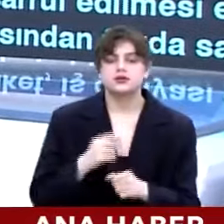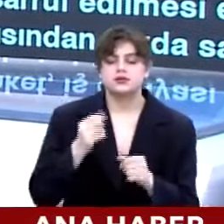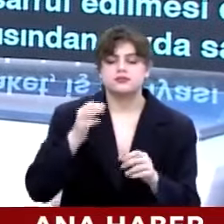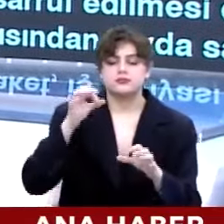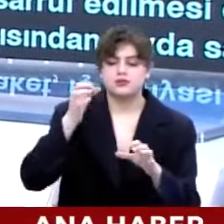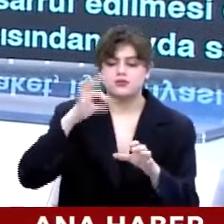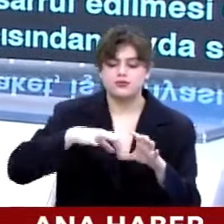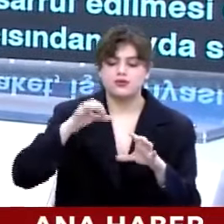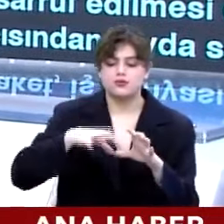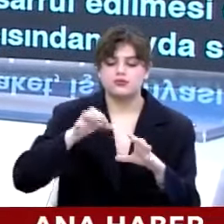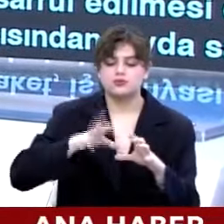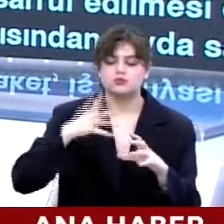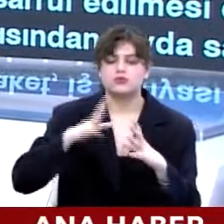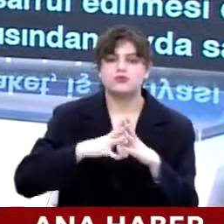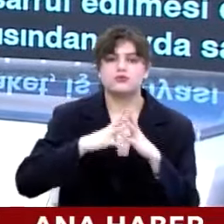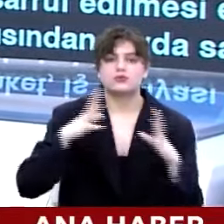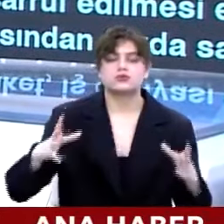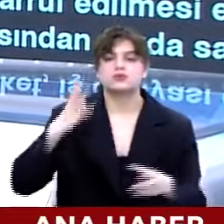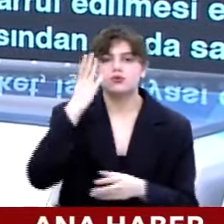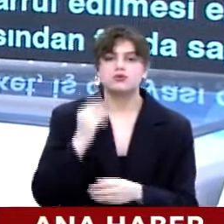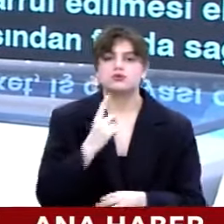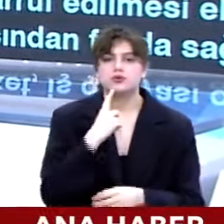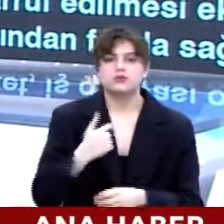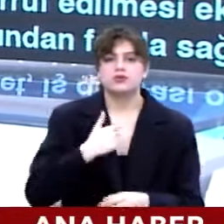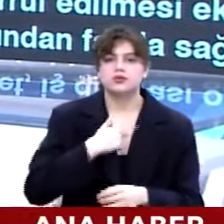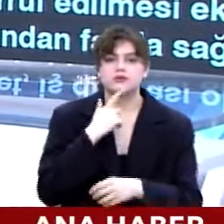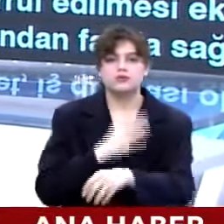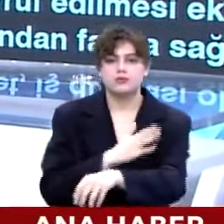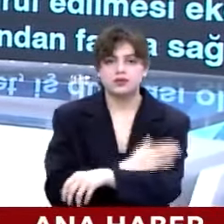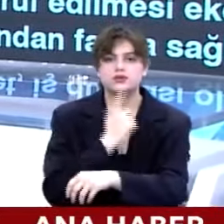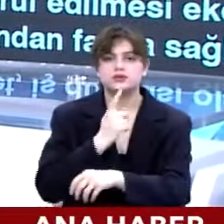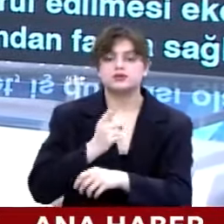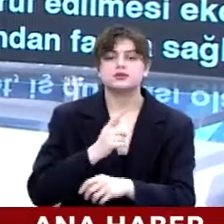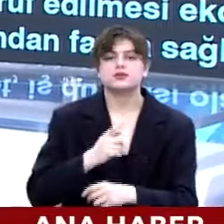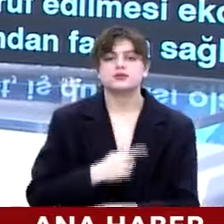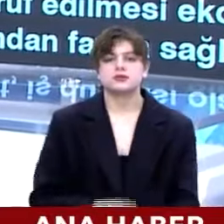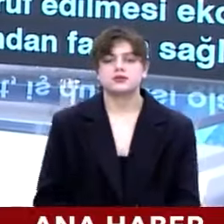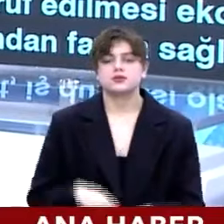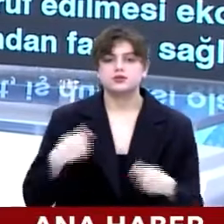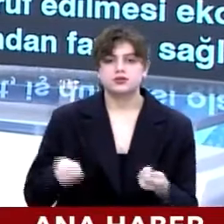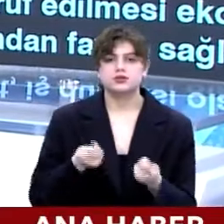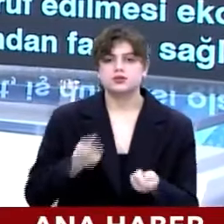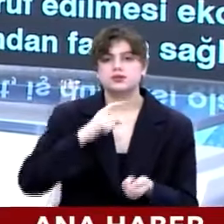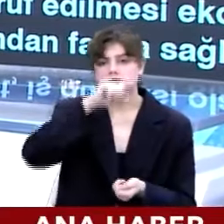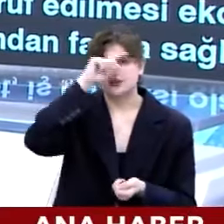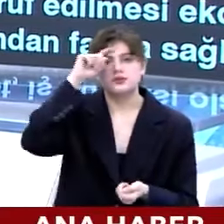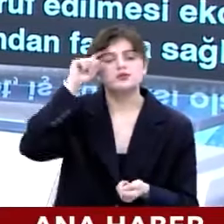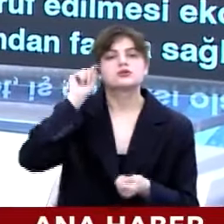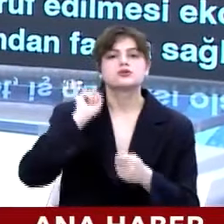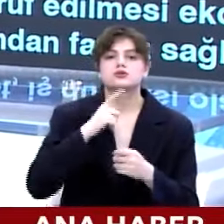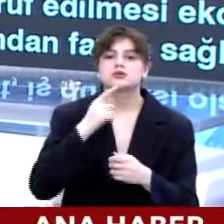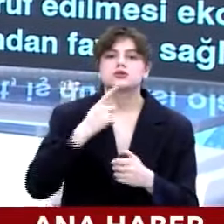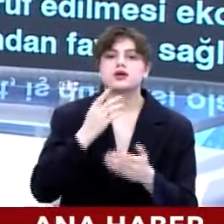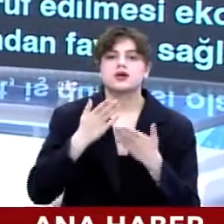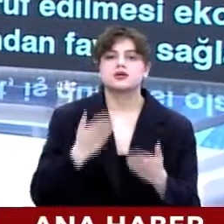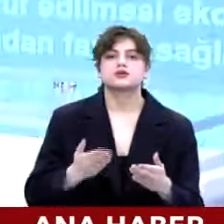damlaya dediğim gibi göl olur. Sonuçta biz yurttaşlar yani sıradan vatandaş yani çalışan emekçiler bu söz konusu